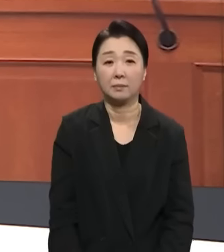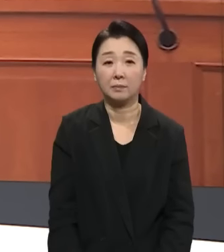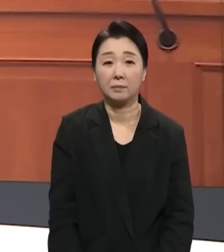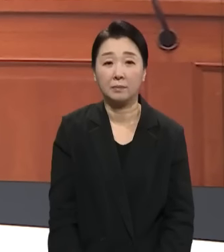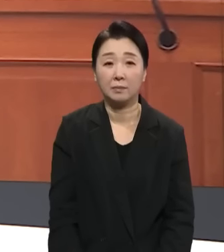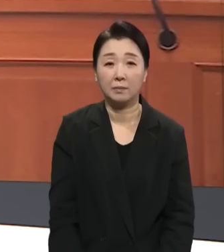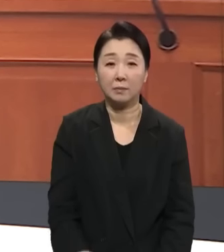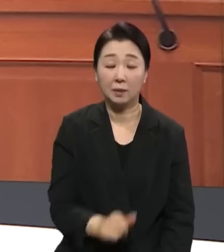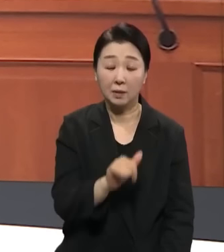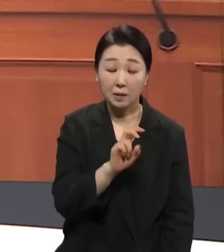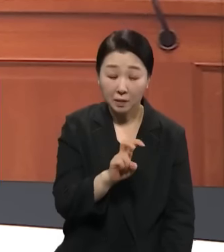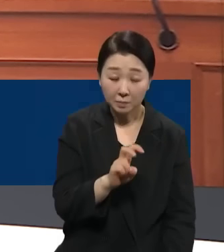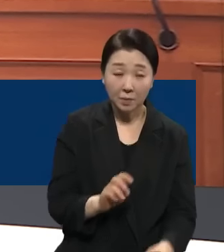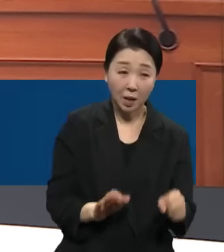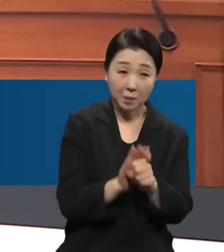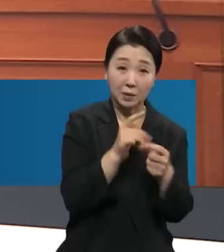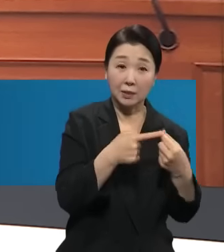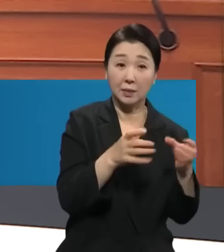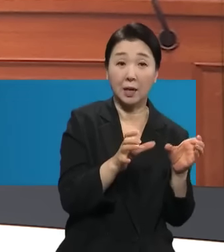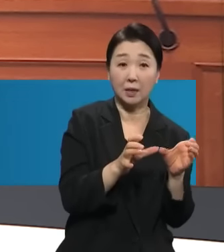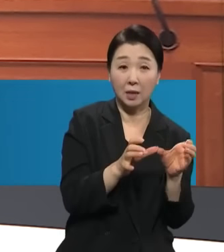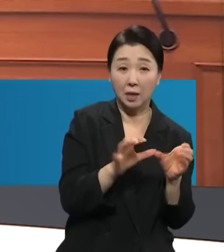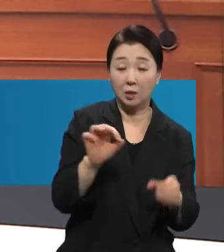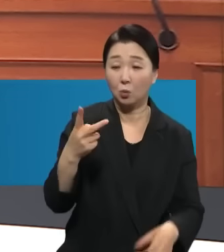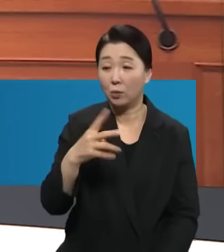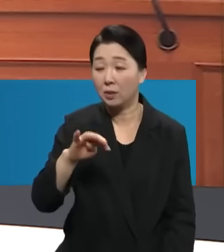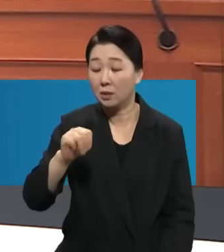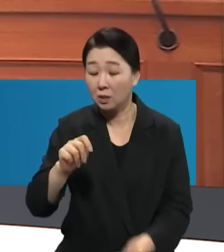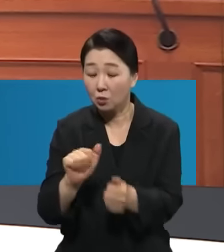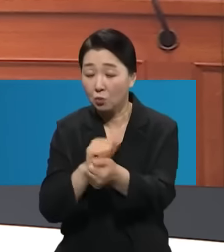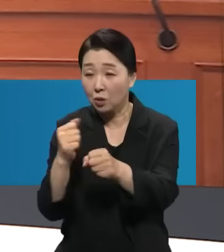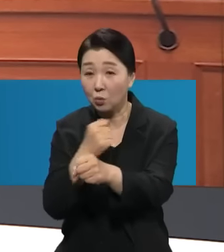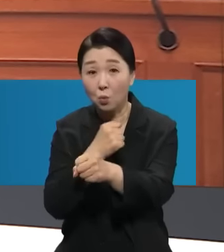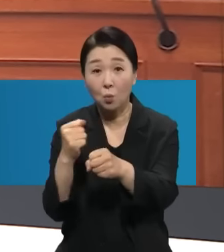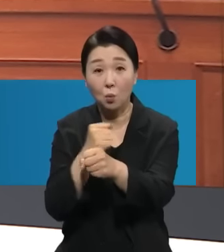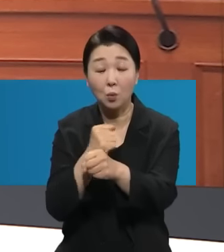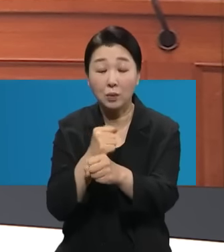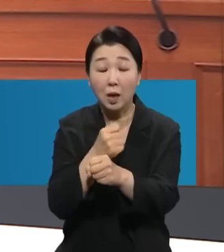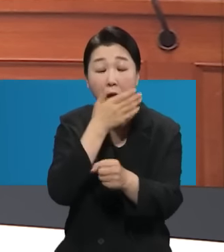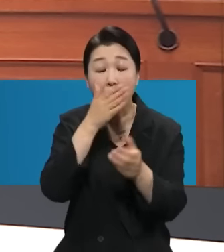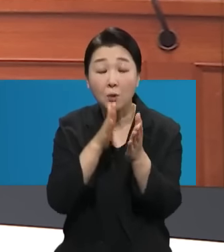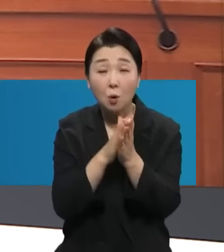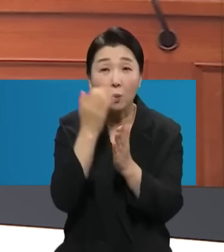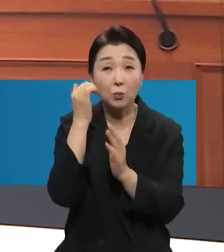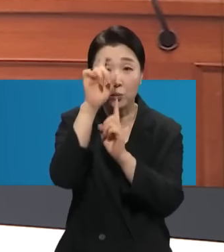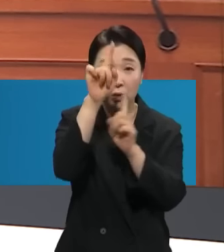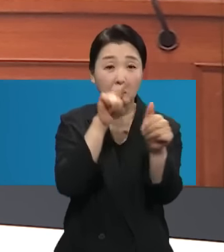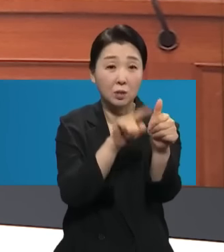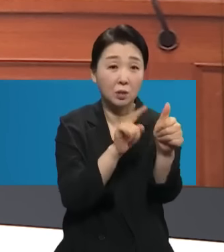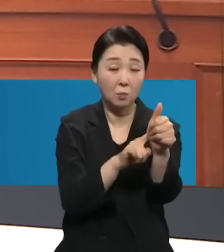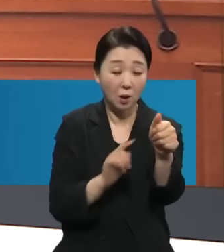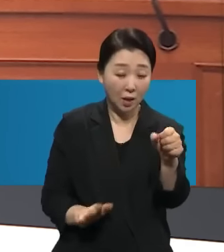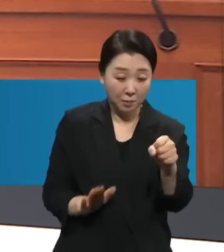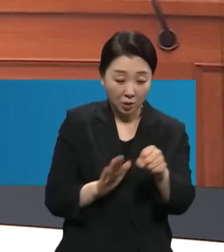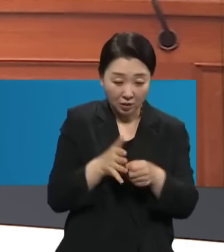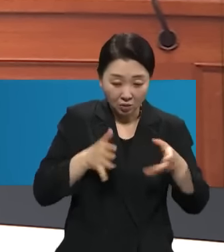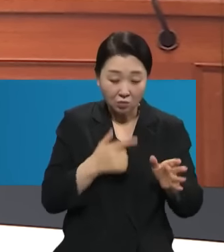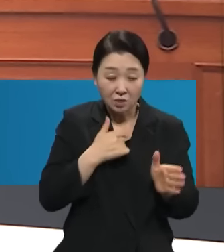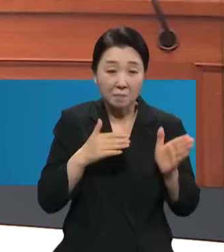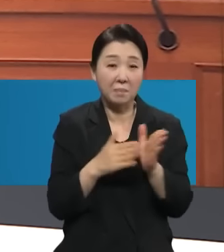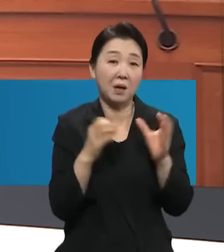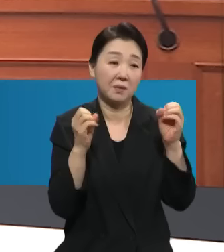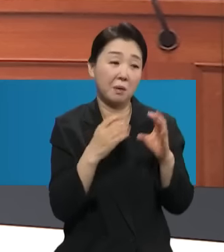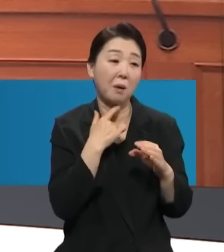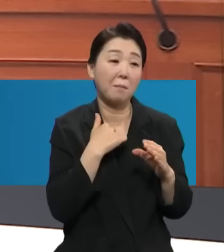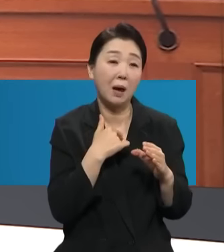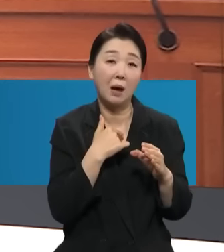지난해 임성근 전 해병대 1사단장과 도이치모터스 주가 조작 사태의 공범 이모 씨를 포함한 해병대 출신들이 대화를